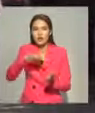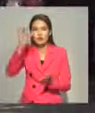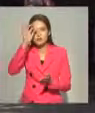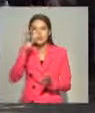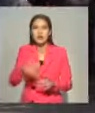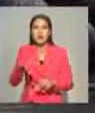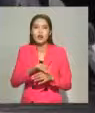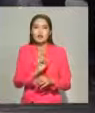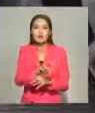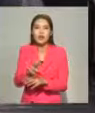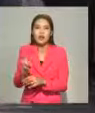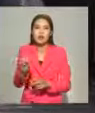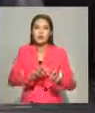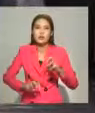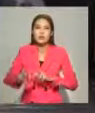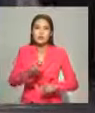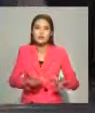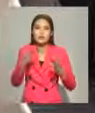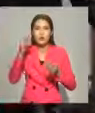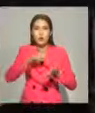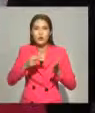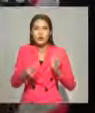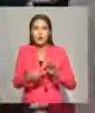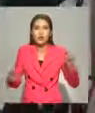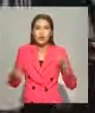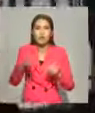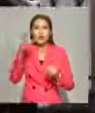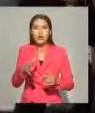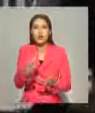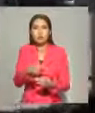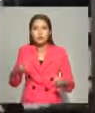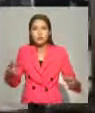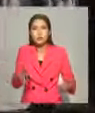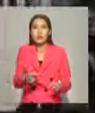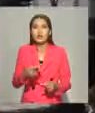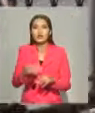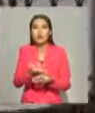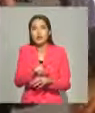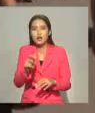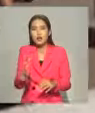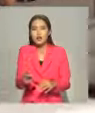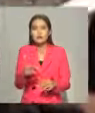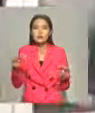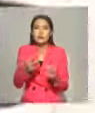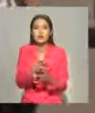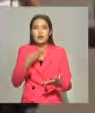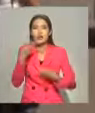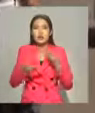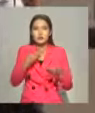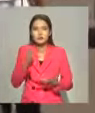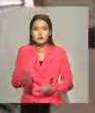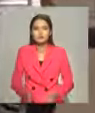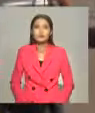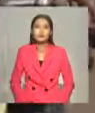сауалнама жүргізуге құқылы. Жедел іздестіру топтары пәтерлер мен басқа да жерлерде куәгерлердің қатысуымен тексеретін болады.